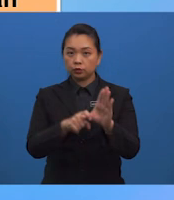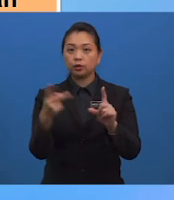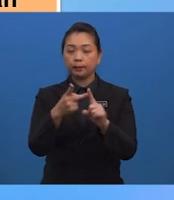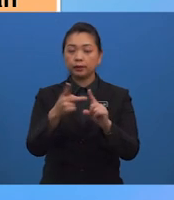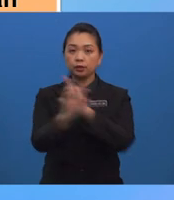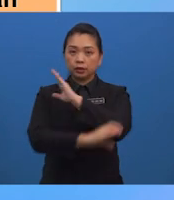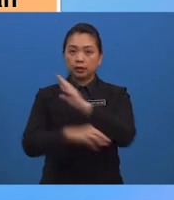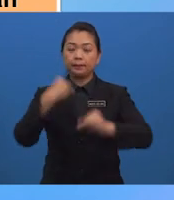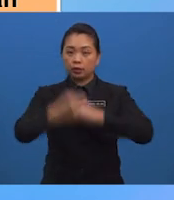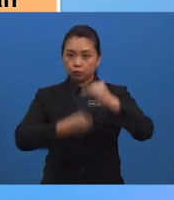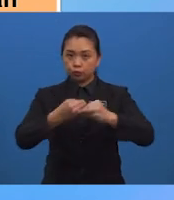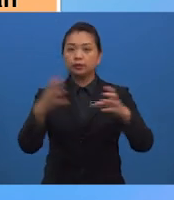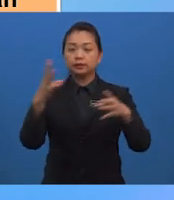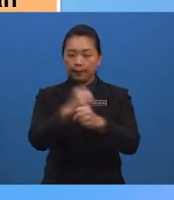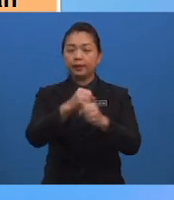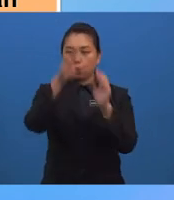juga dapat dikurangkan.